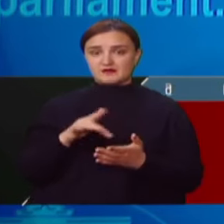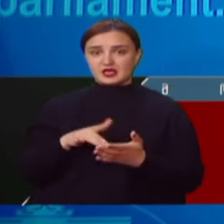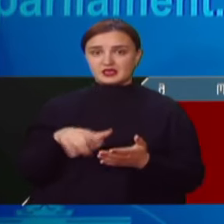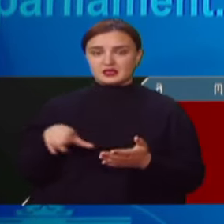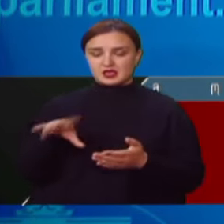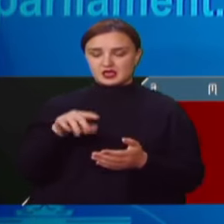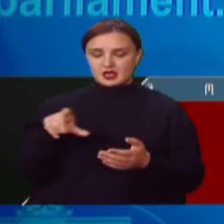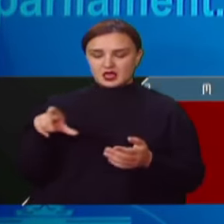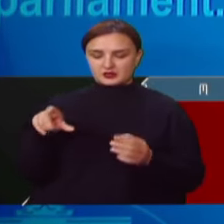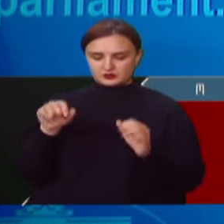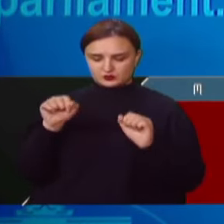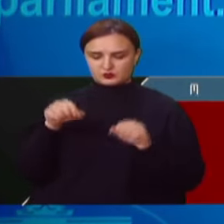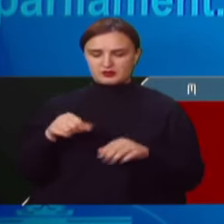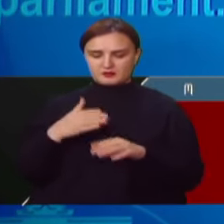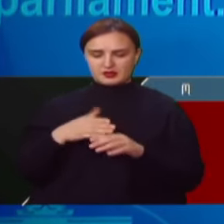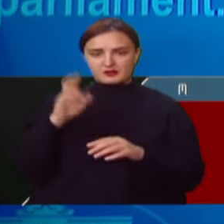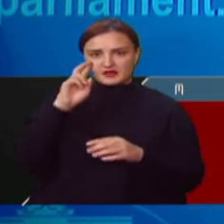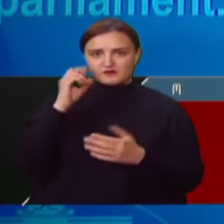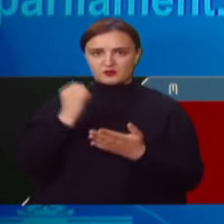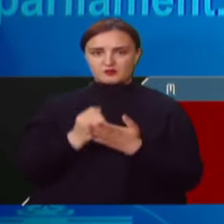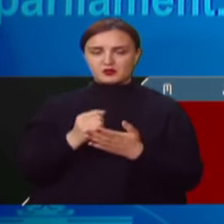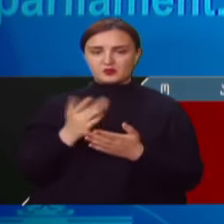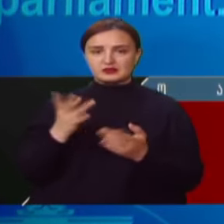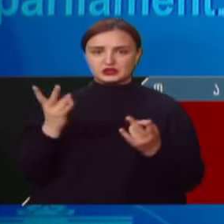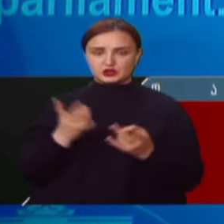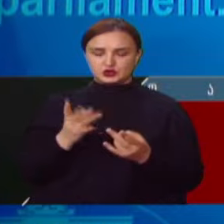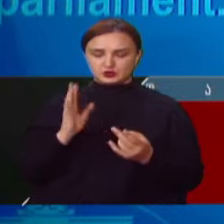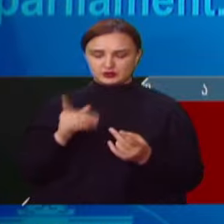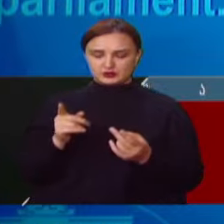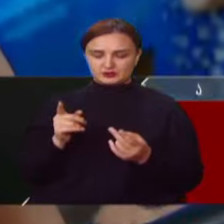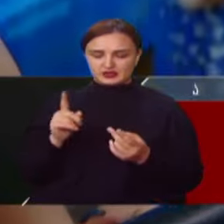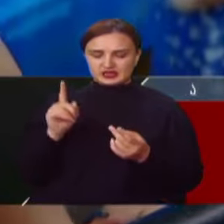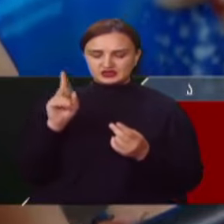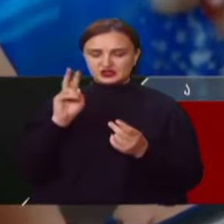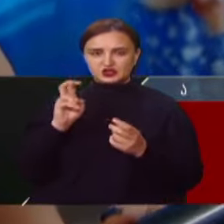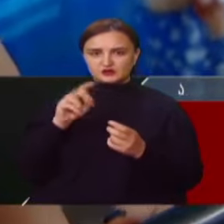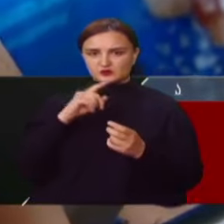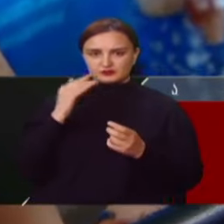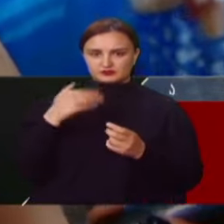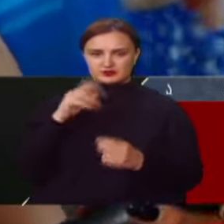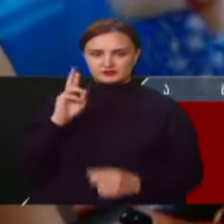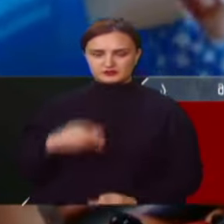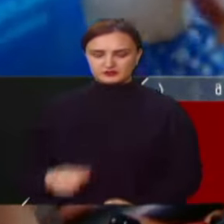აქვს დაამტკიცოს სისტავრობა, რომელსაც საჭირო თვლის მაიდანიზაცია, არ ვიცი რას ნიშნავს. მაშინ როდესაც